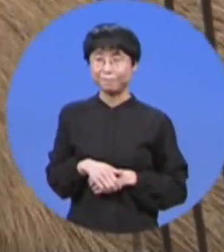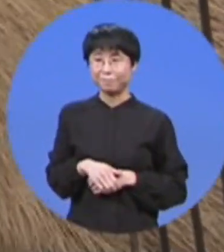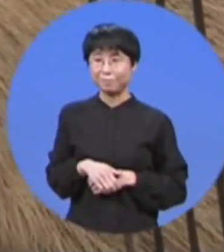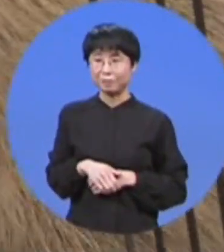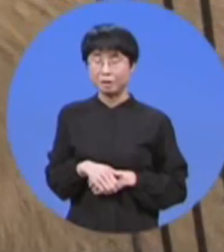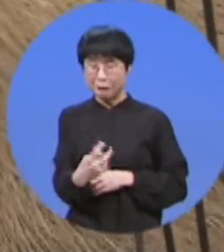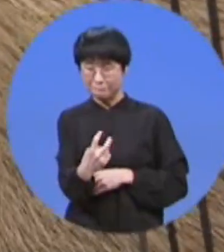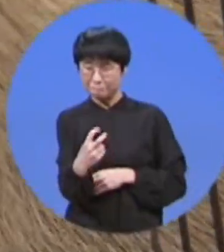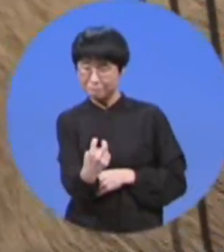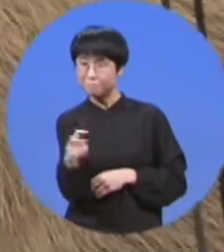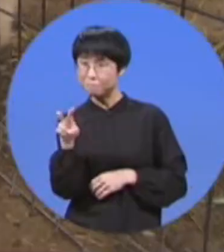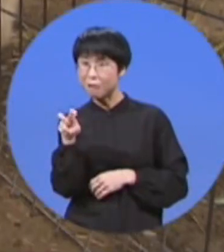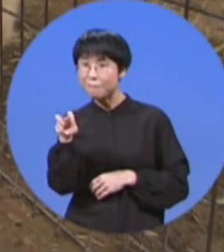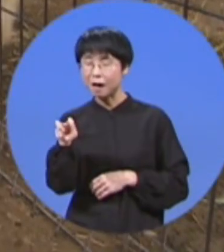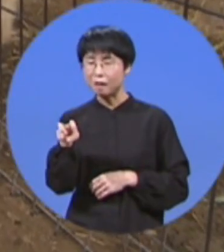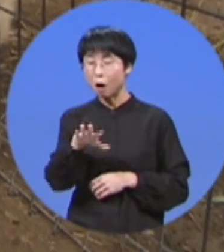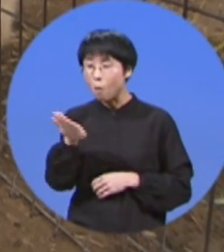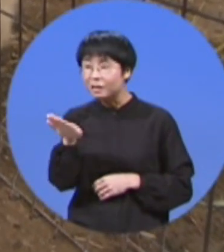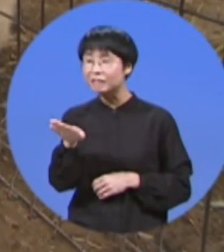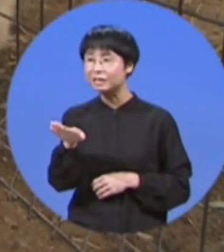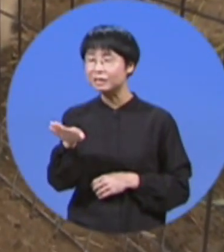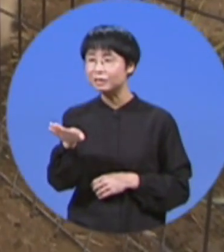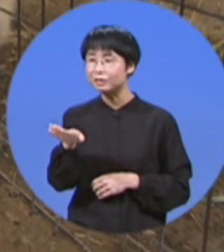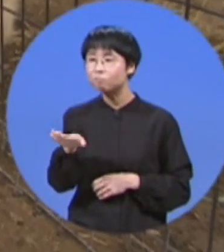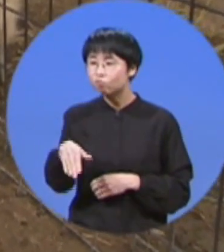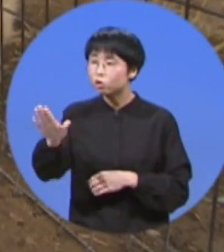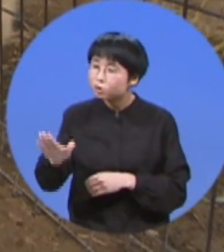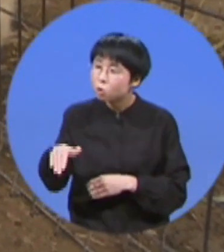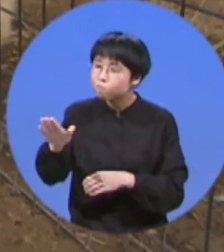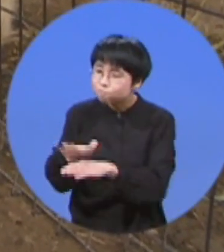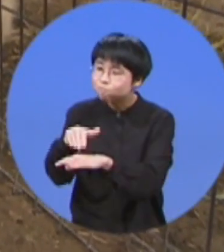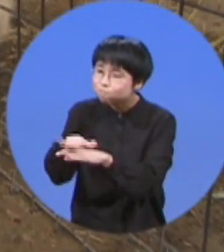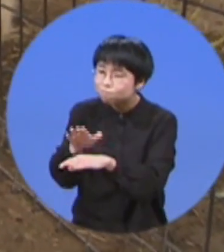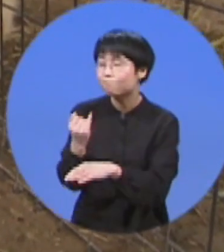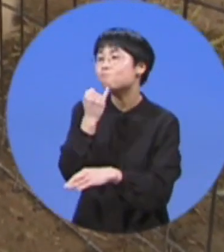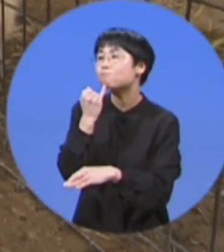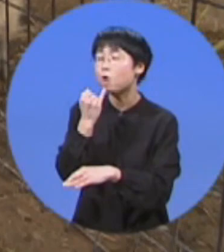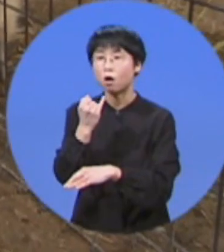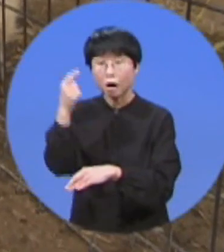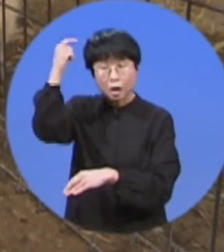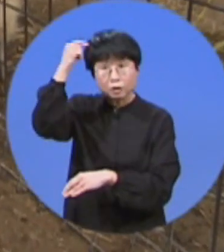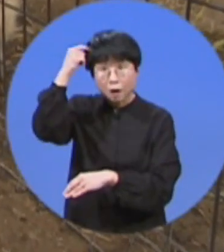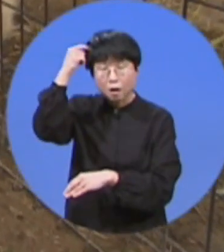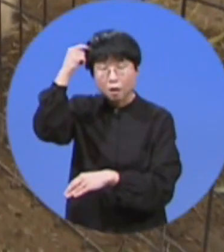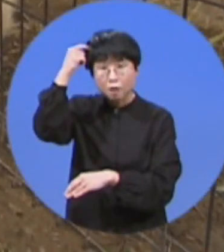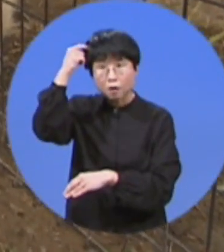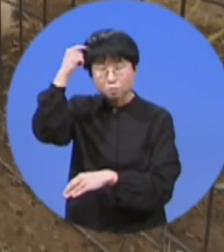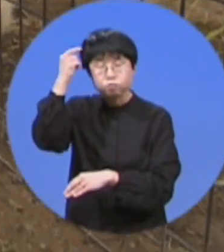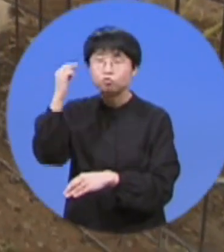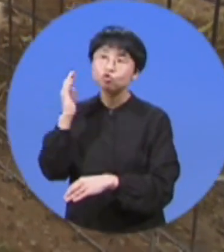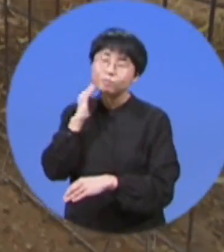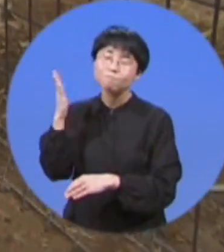前歯がかわいい。 そーっと撫でてあげても大丈夫ですよ。 本当ですか？うん、頭とか？ うん、とか